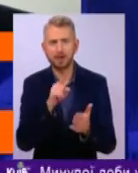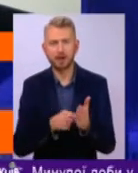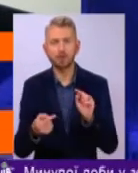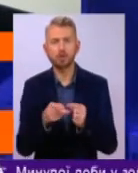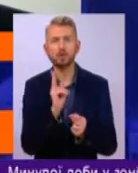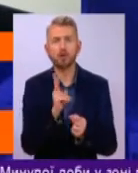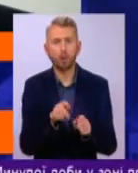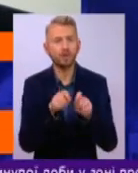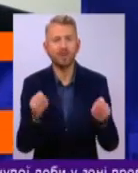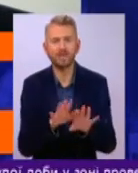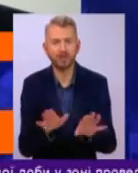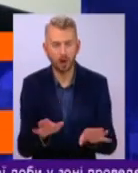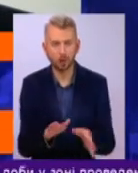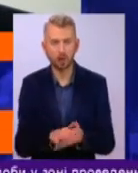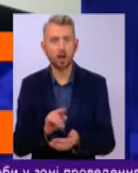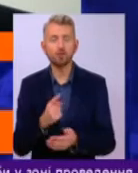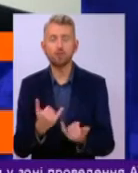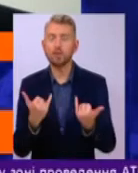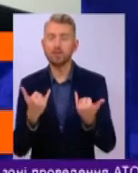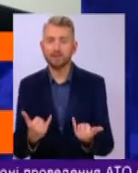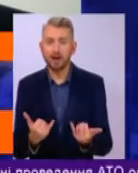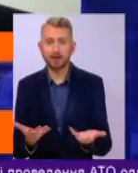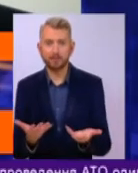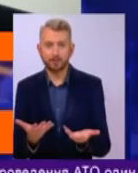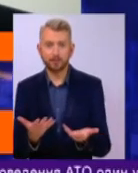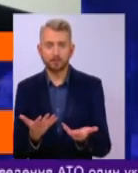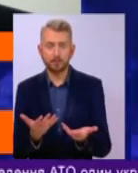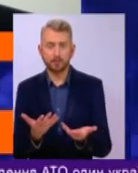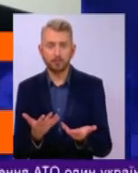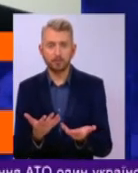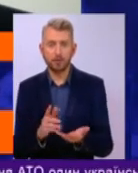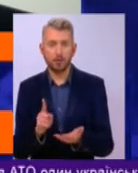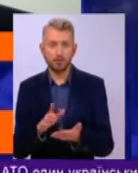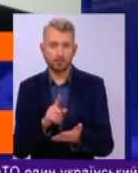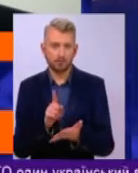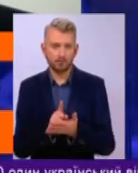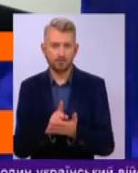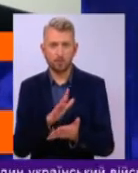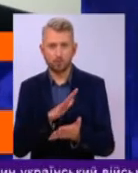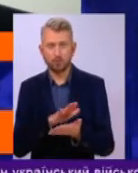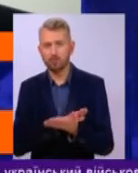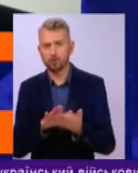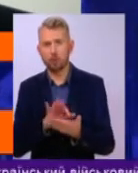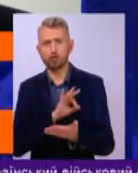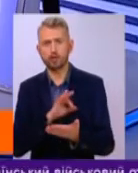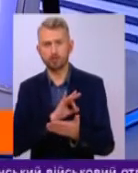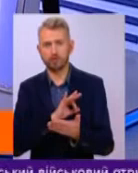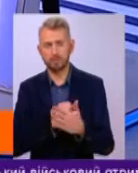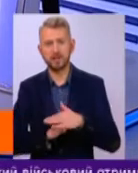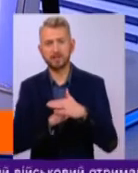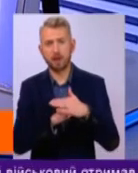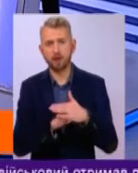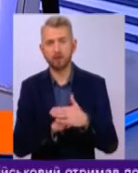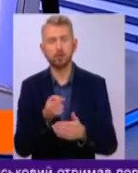кого вони їх не відкривають. Чому зараз? Для чого можуть бути чисто юридичні і процедурні підстави? Ну, скажімо, а з